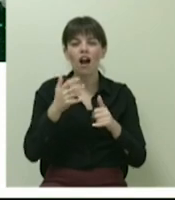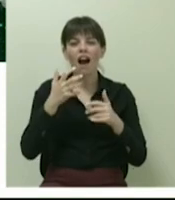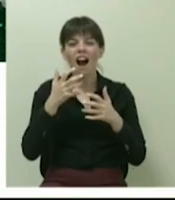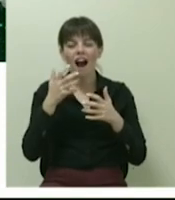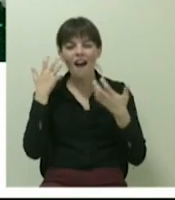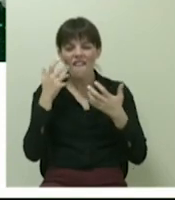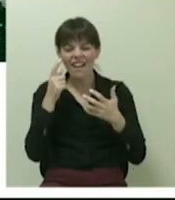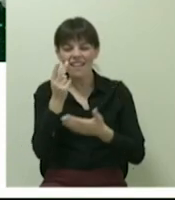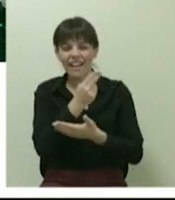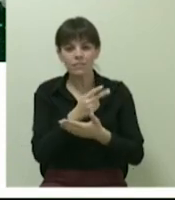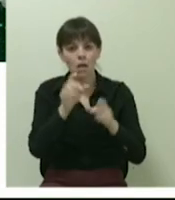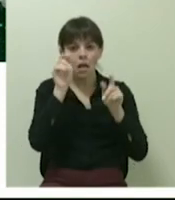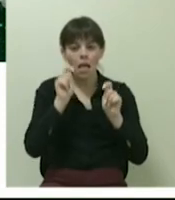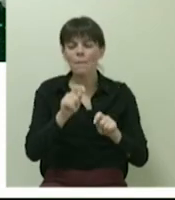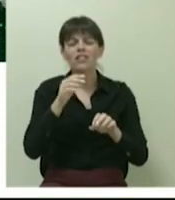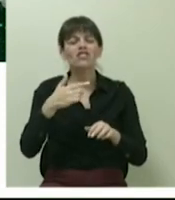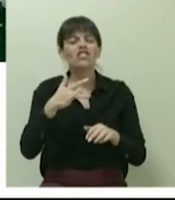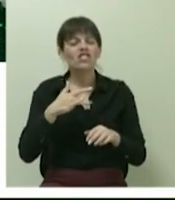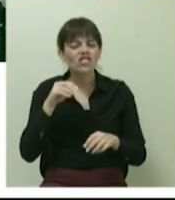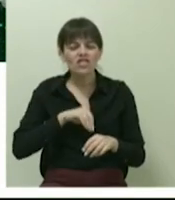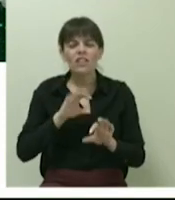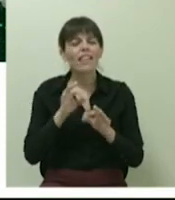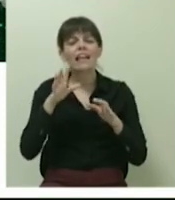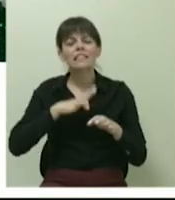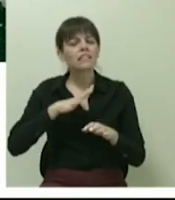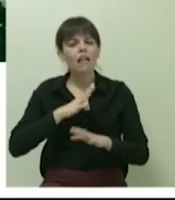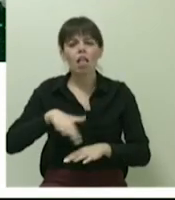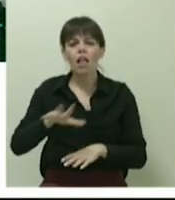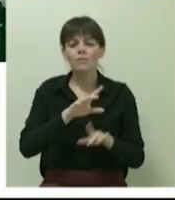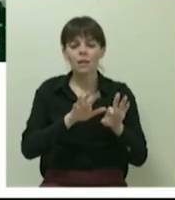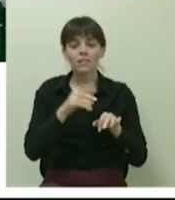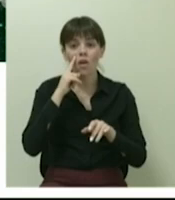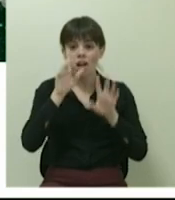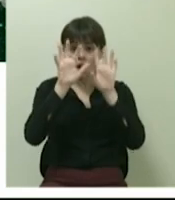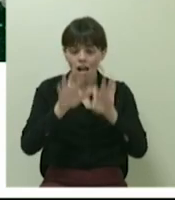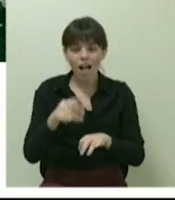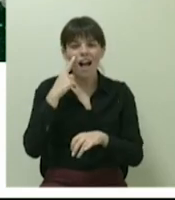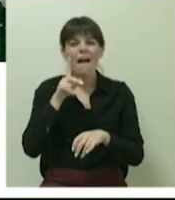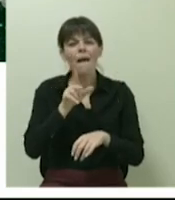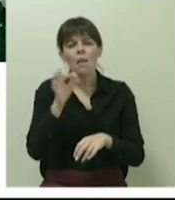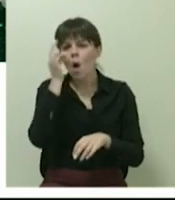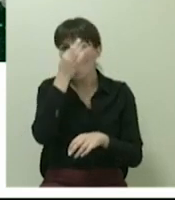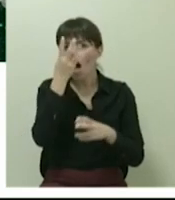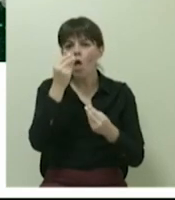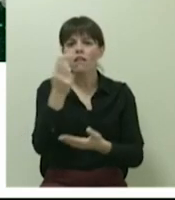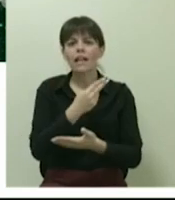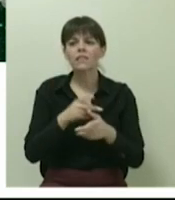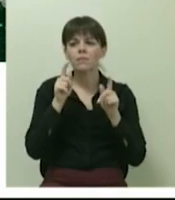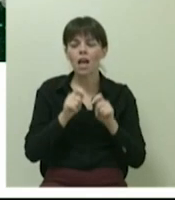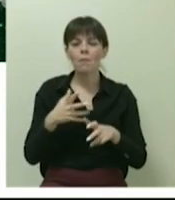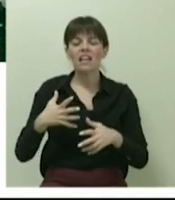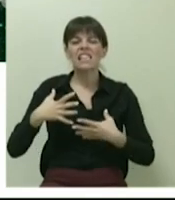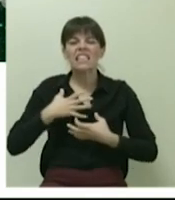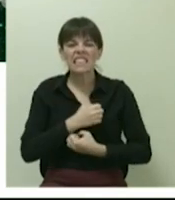çiz. Canınız ne isterse. Artık yazı yazmak kadar kolaylaştı resmi yapmak. Kızgın